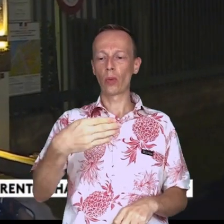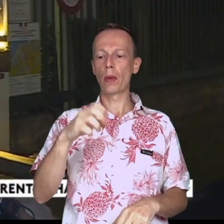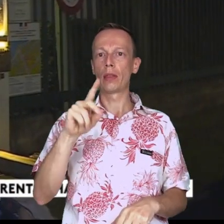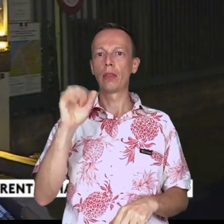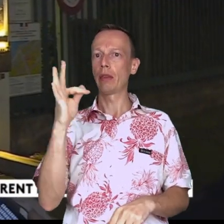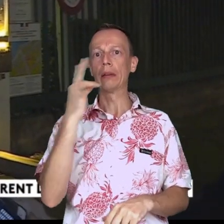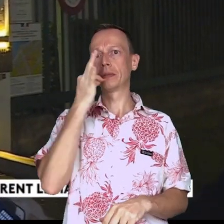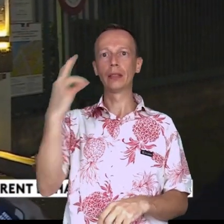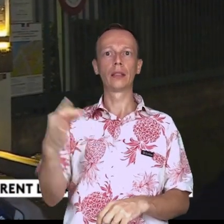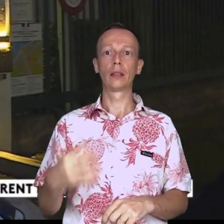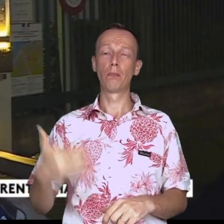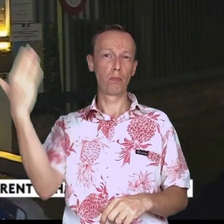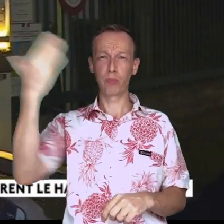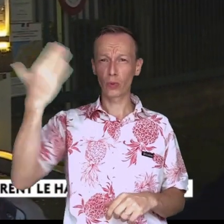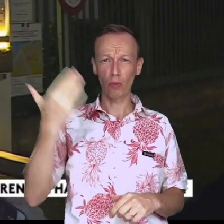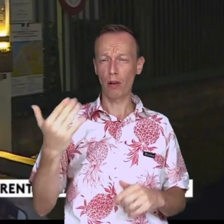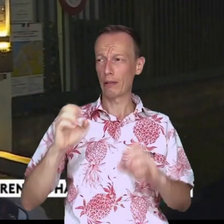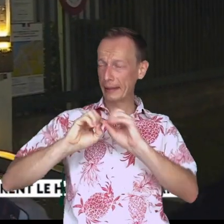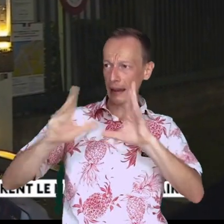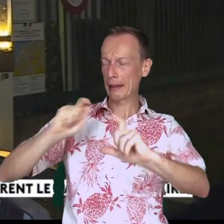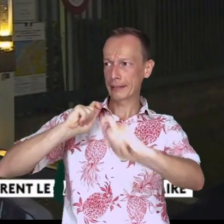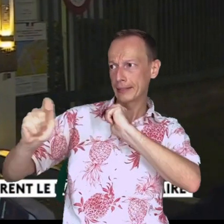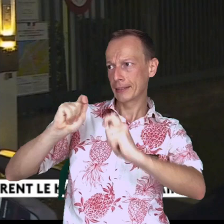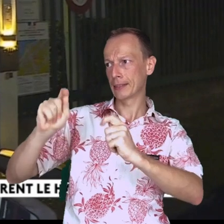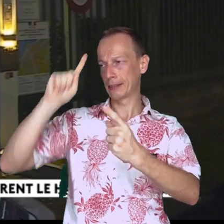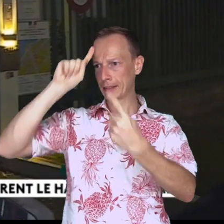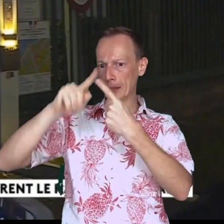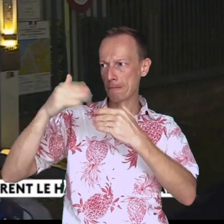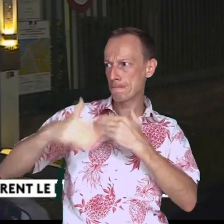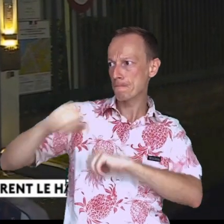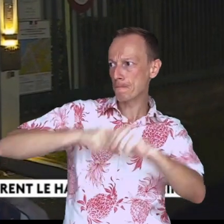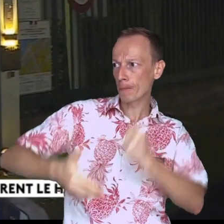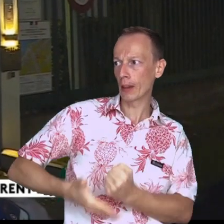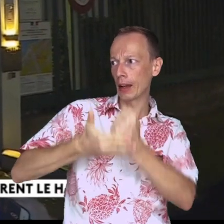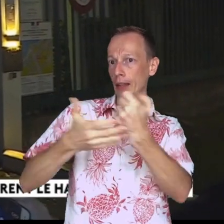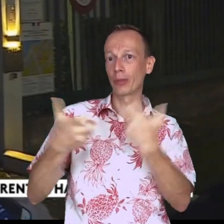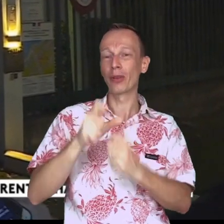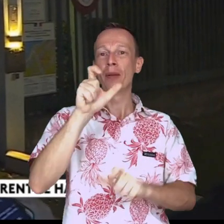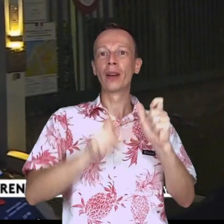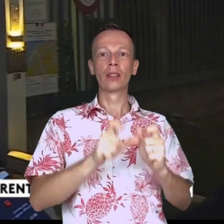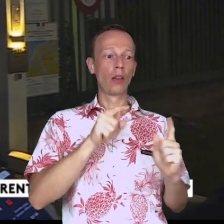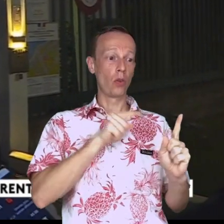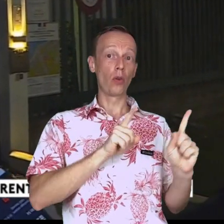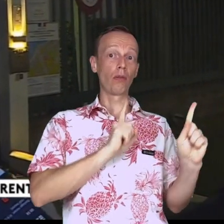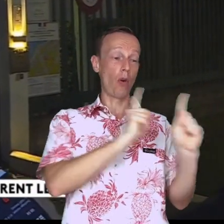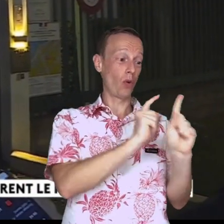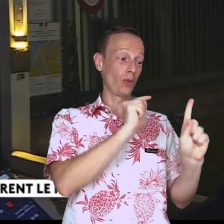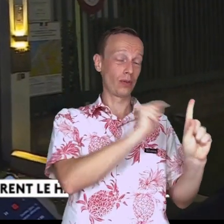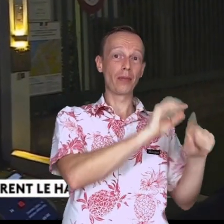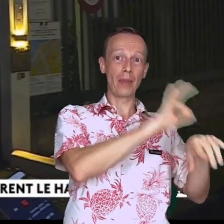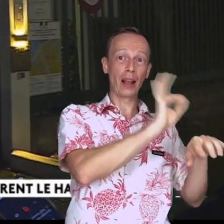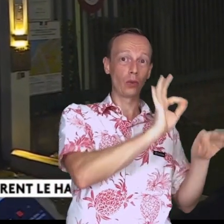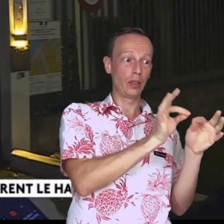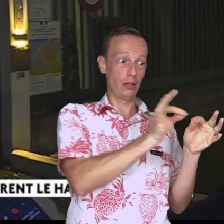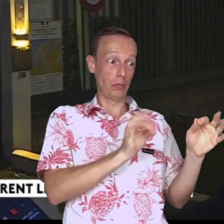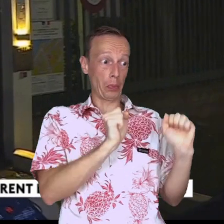économiquement. On a des personnes de contact qui vont être invitées par la veille sanitaire à arrêter de travailler. Il faut établir des protocoles en fonction de ces cas contacts.